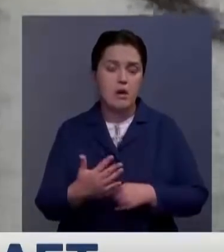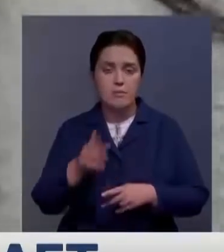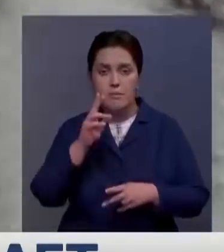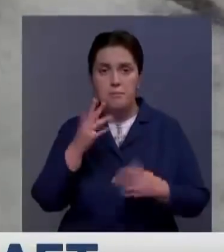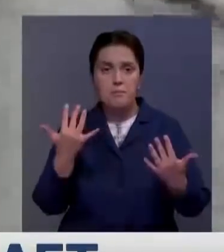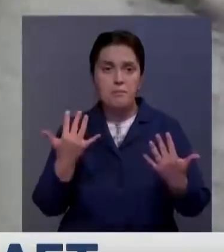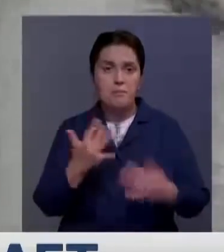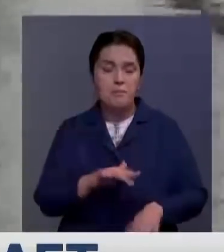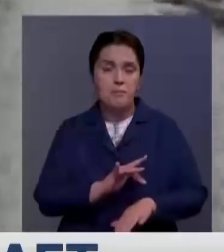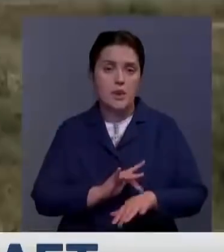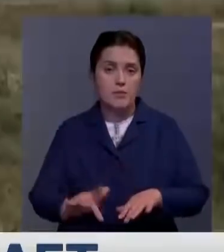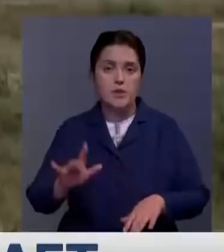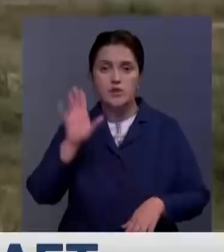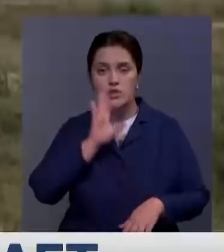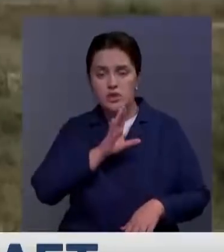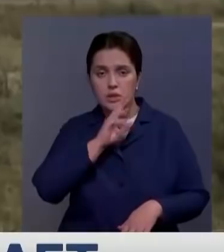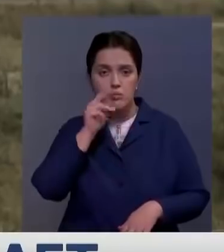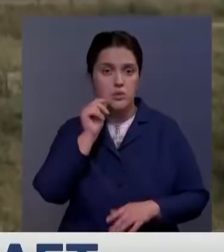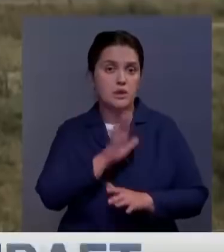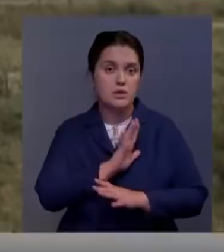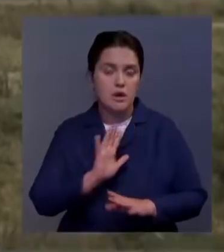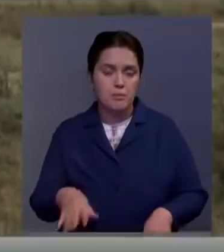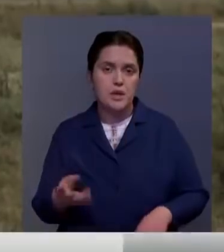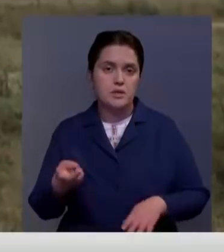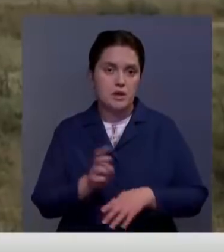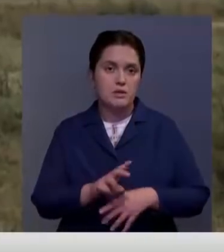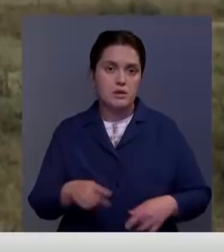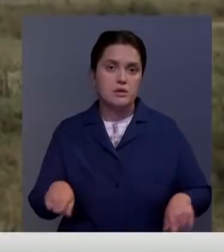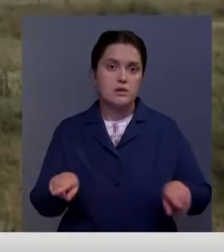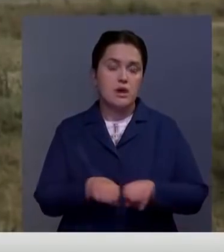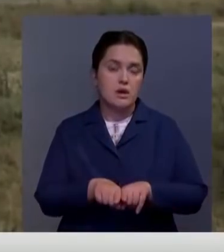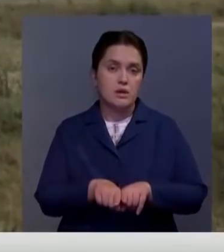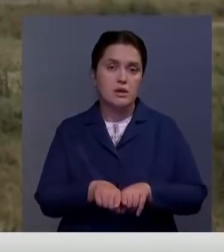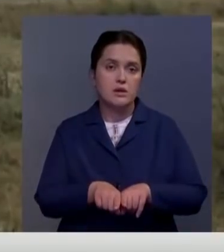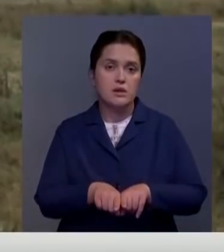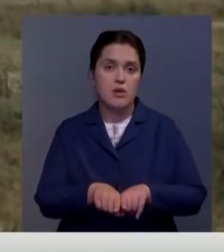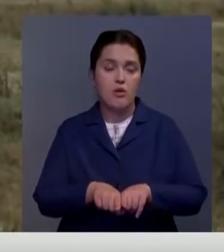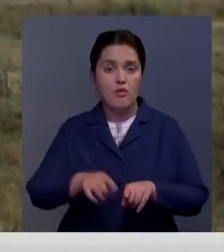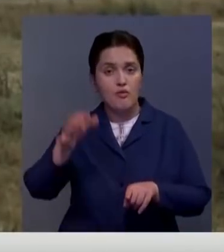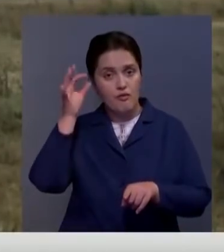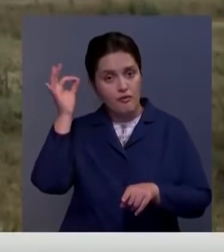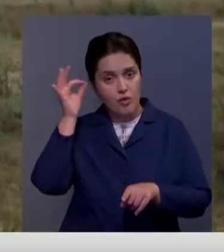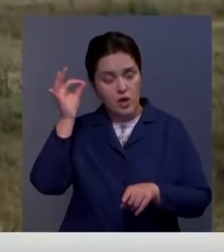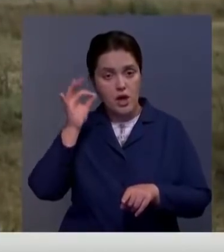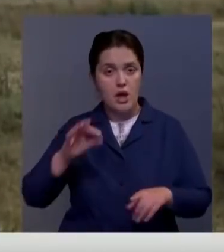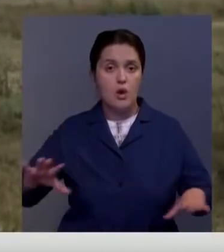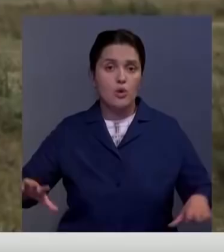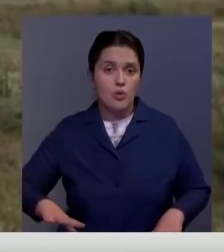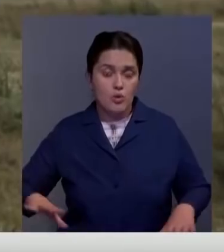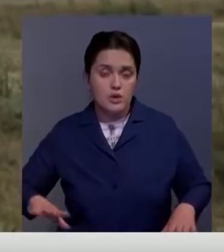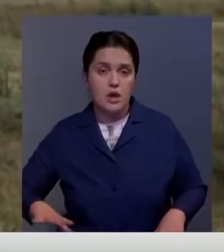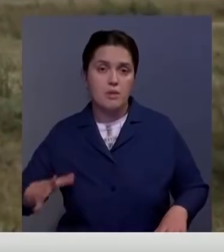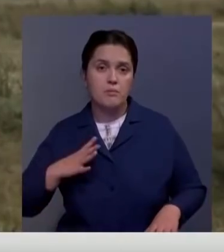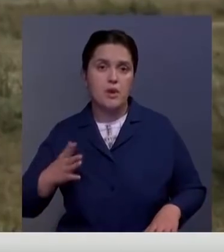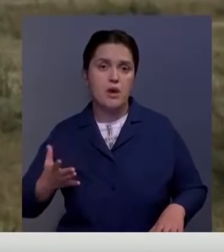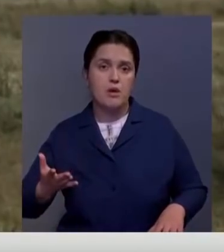Женщины, мужчин не было, заходили вот так. Это мои старики говорили, вот, конские волосы, иголку загибали, платье, юбку